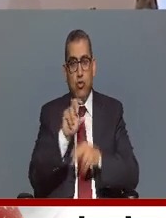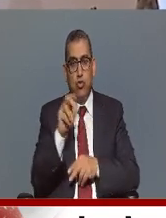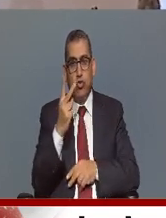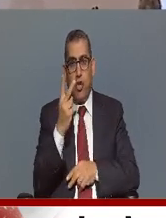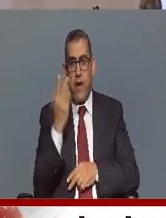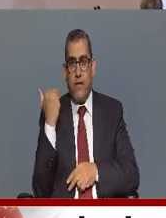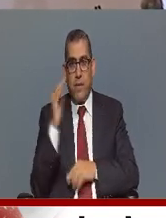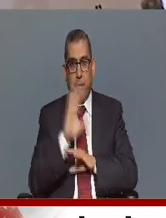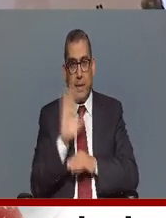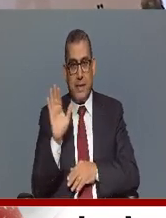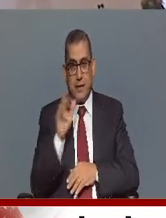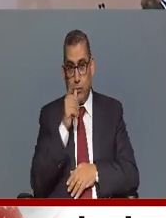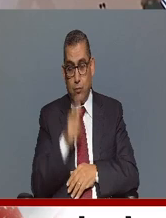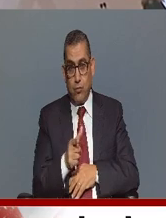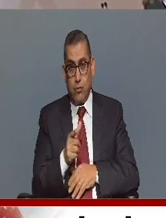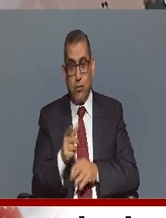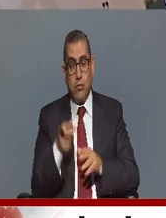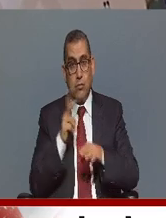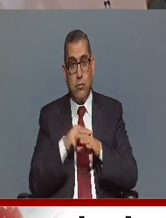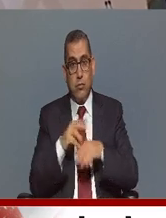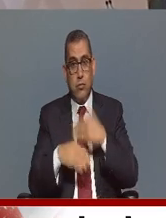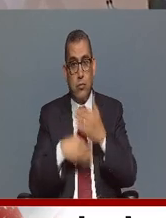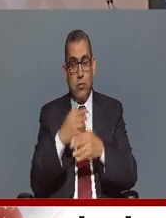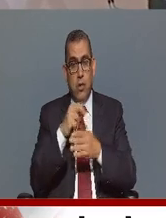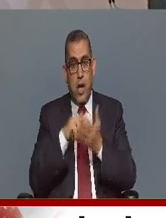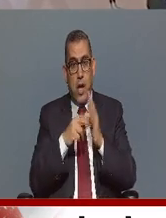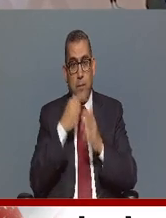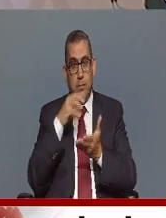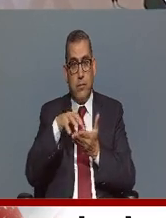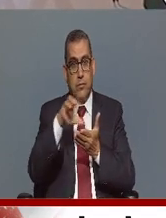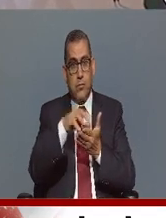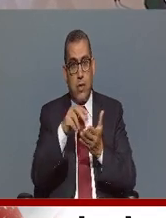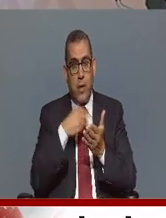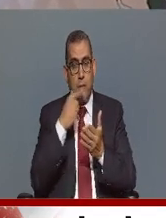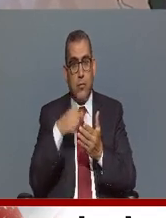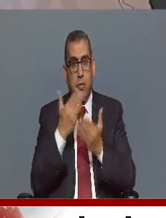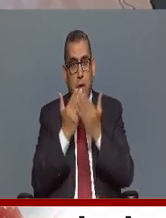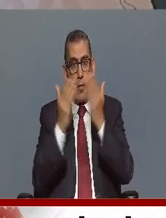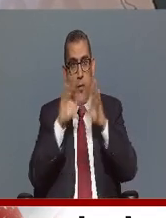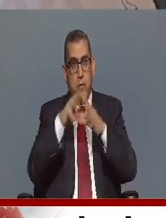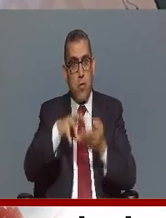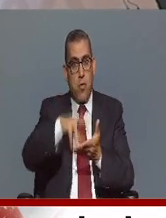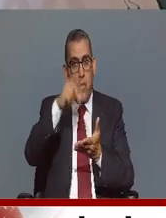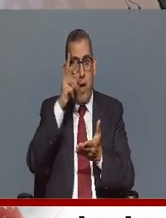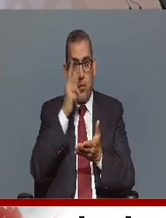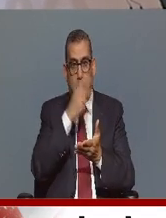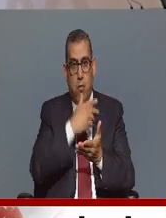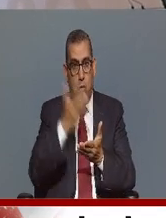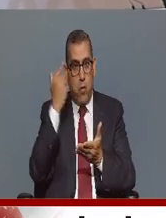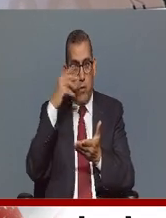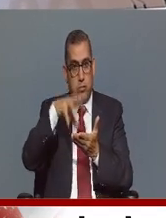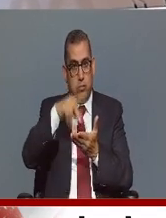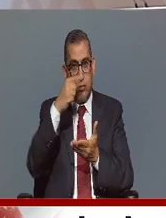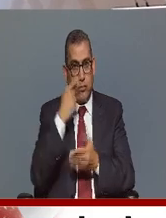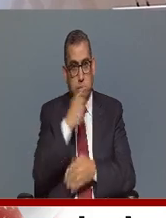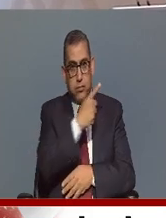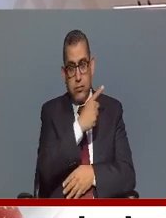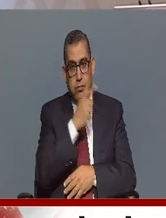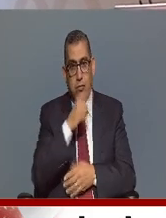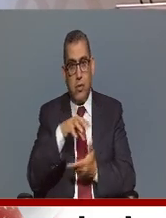فقط. مبنى دار الكتب في باب الخلق، طبعا ده مبنى عريق وطراز معماري مهم